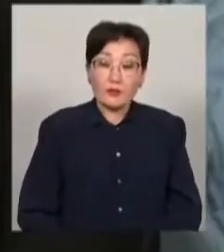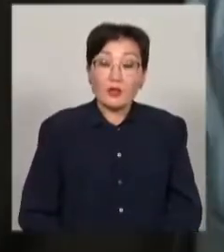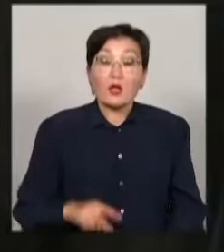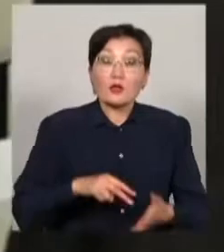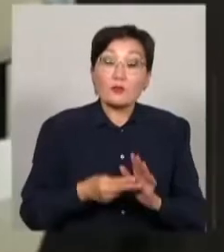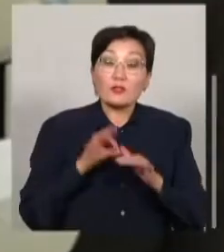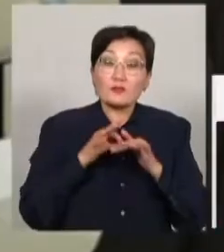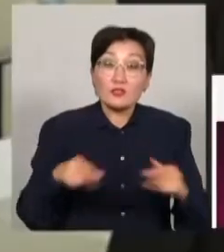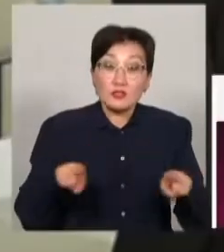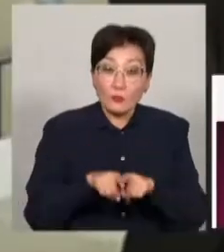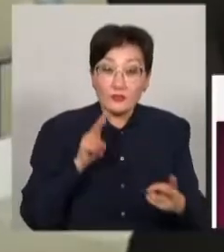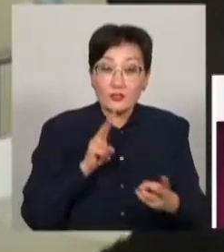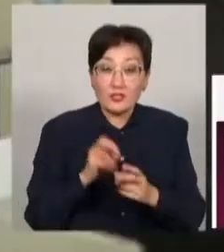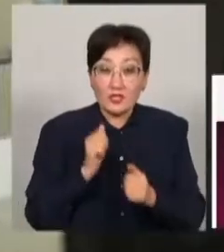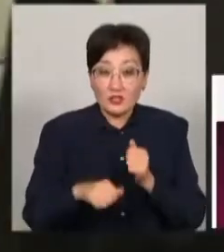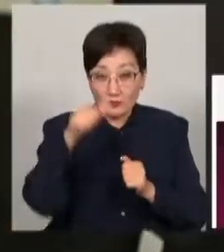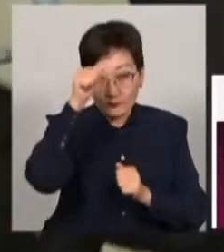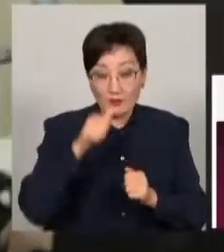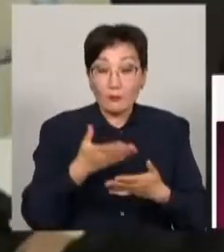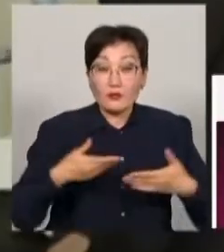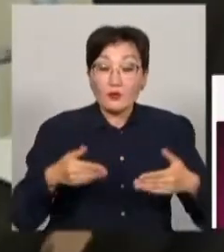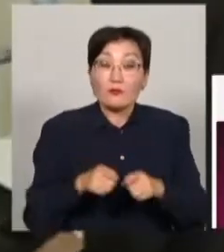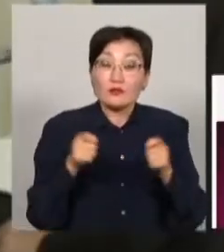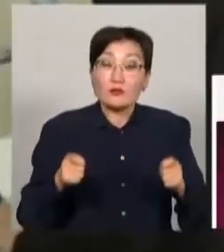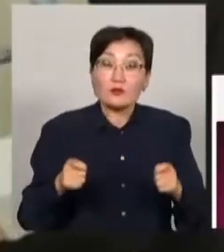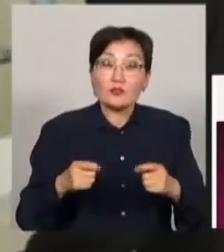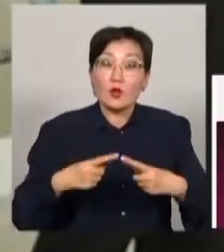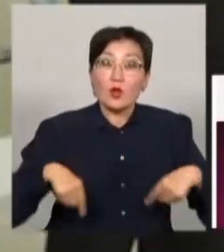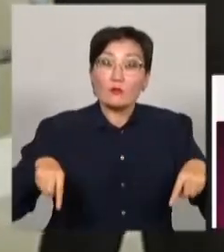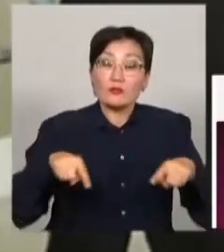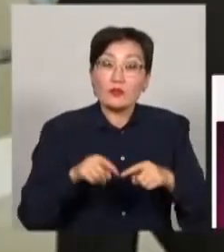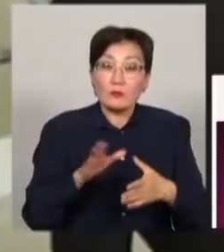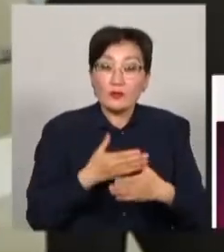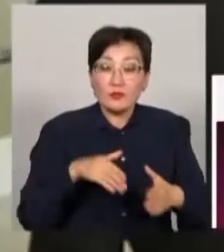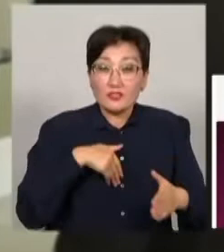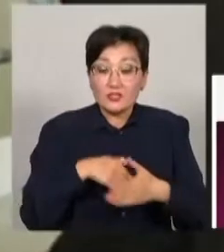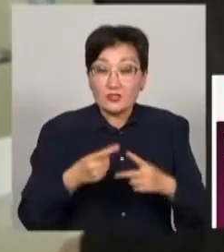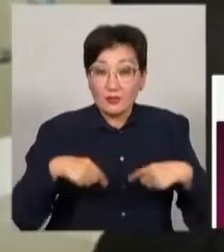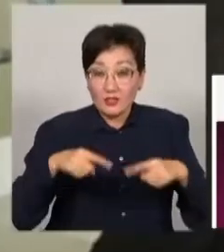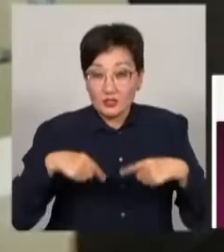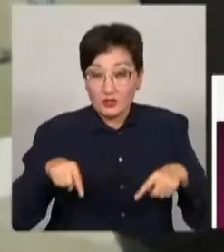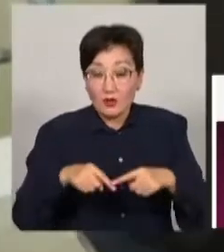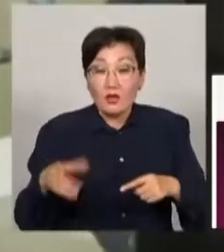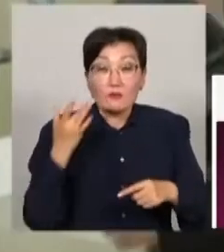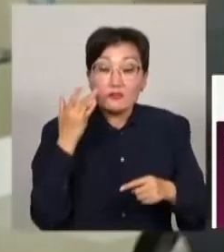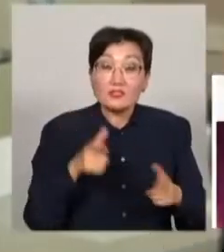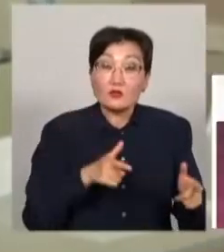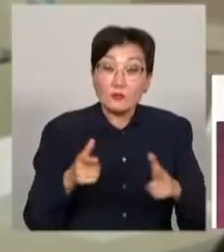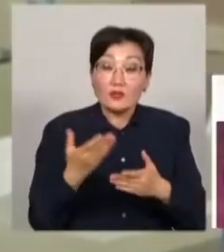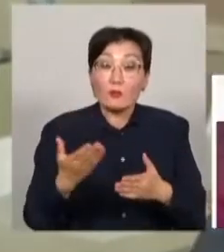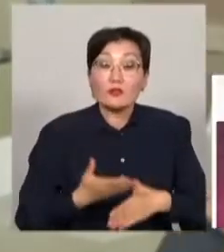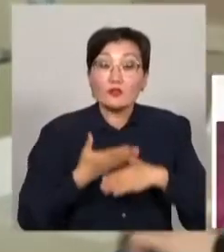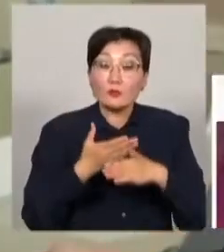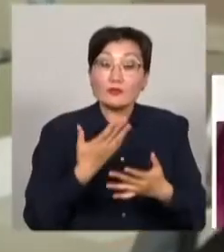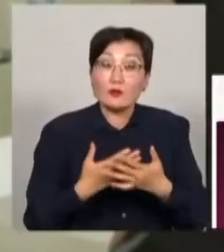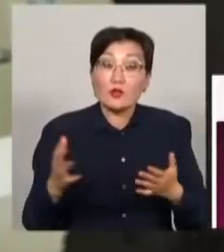Планируем проводить такие встречи каждый месяц. Мы хотим создать некую коллаборацию между волонтерскими организациями. Мы всегда готовы им помочь. К